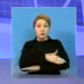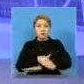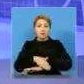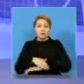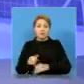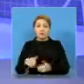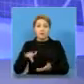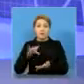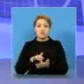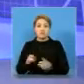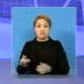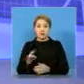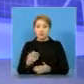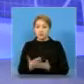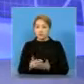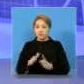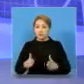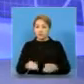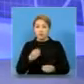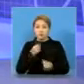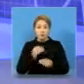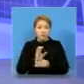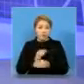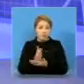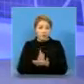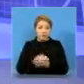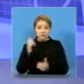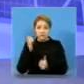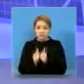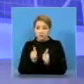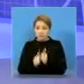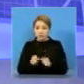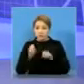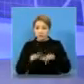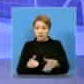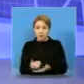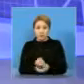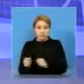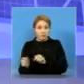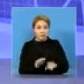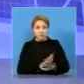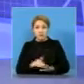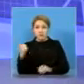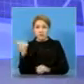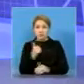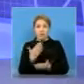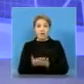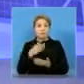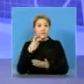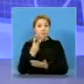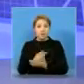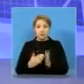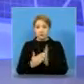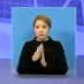ряда городских районов. Люди платят за услуги регулярно, однако мусор не вывозится неделями. Это несмотря на